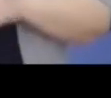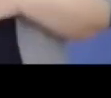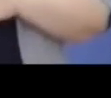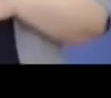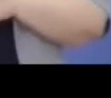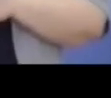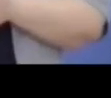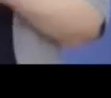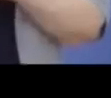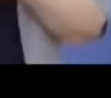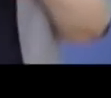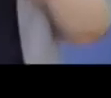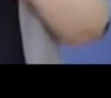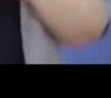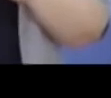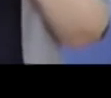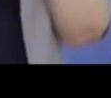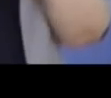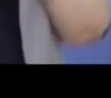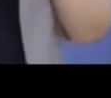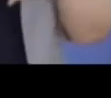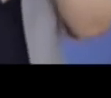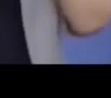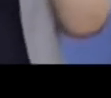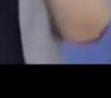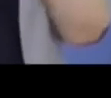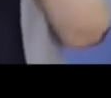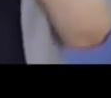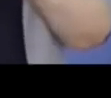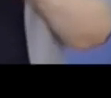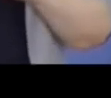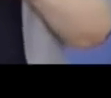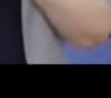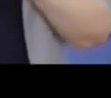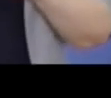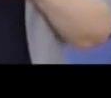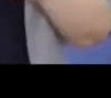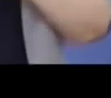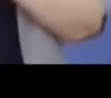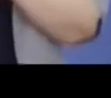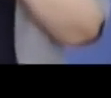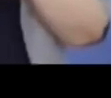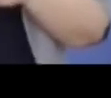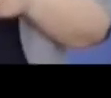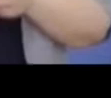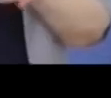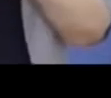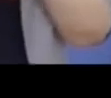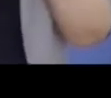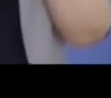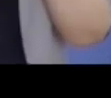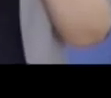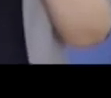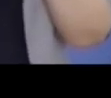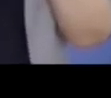більше ресурсів. Тому кожна сім'я, яка отримує субсидію, отримує додаткову компенсацію за ці витрати. В середньому це буде